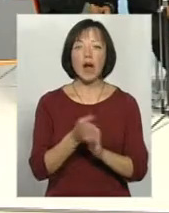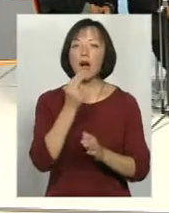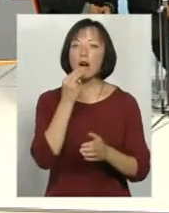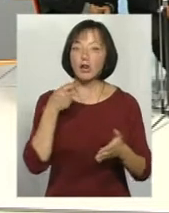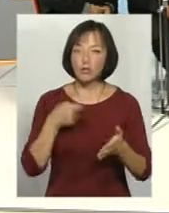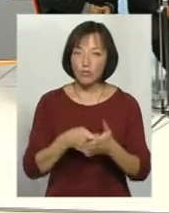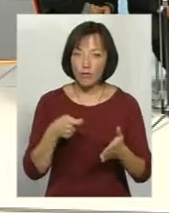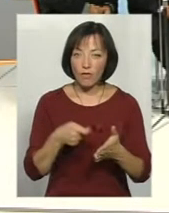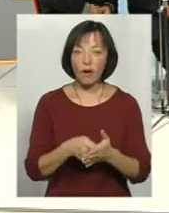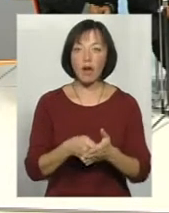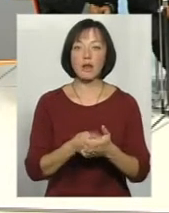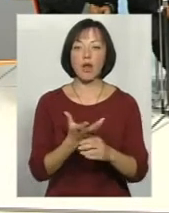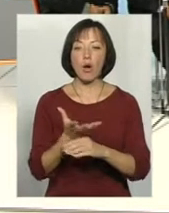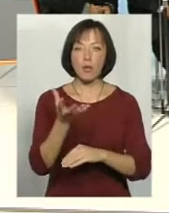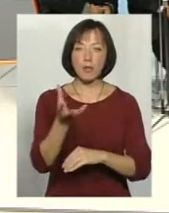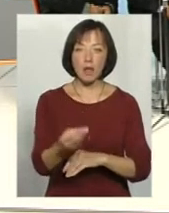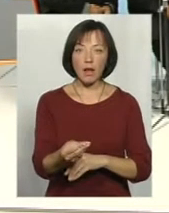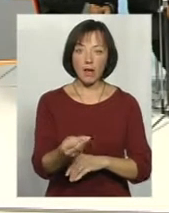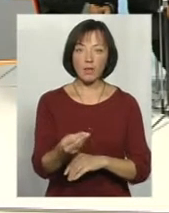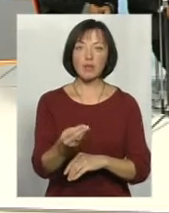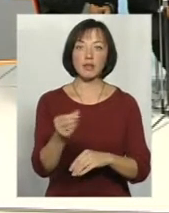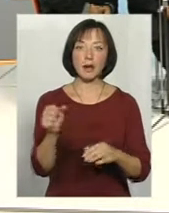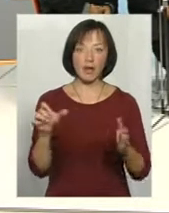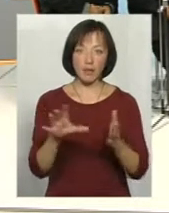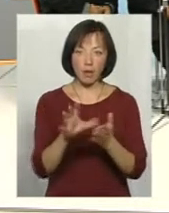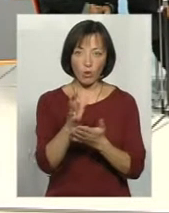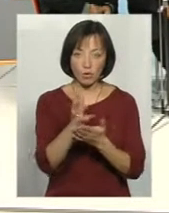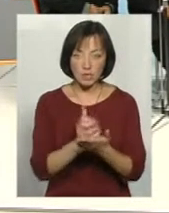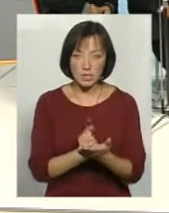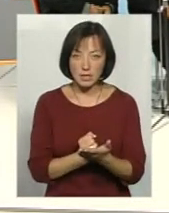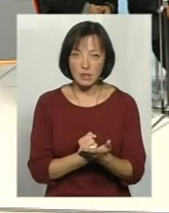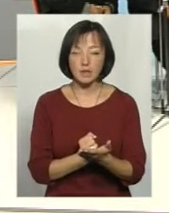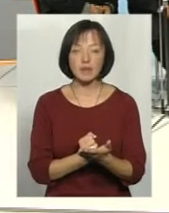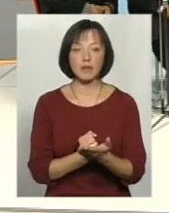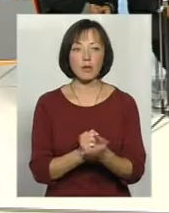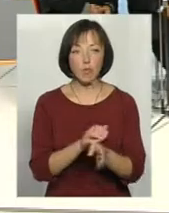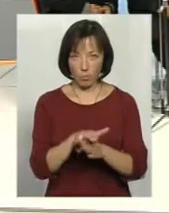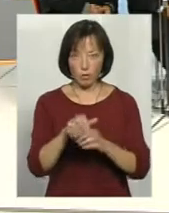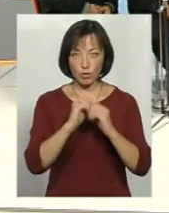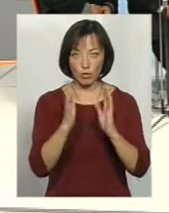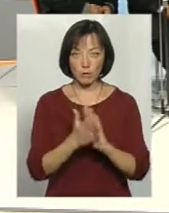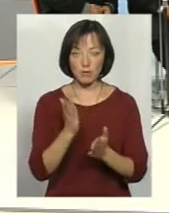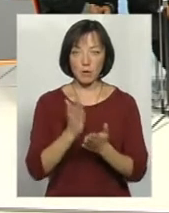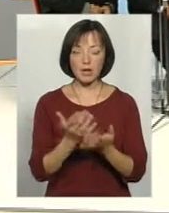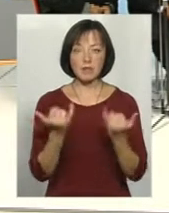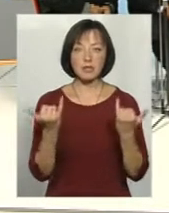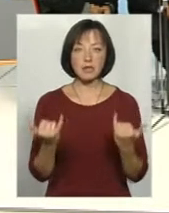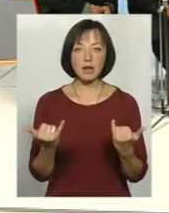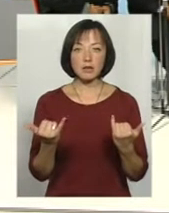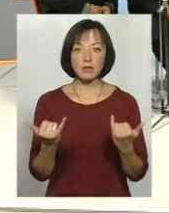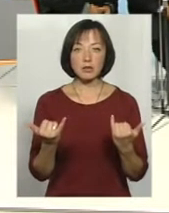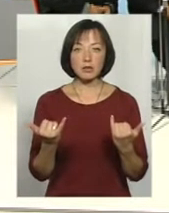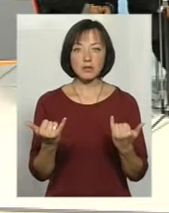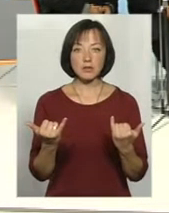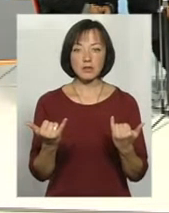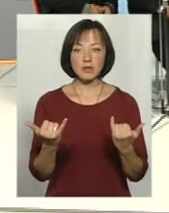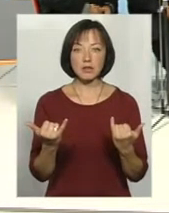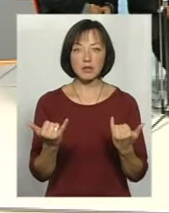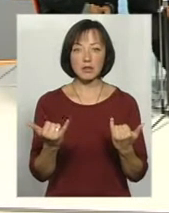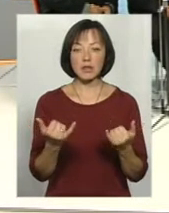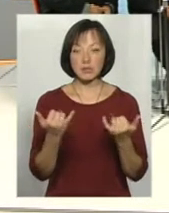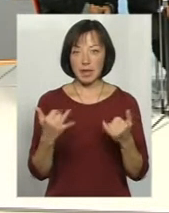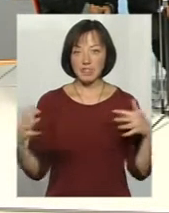харчування, оплата енергоносіїв, так я розумію? Так, так. Я хочу сказати... в повному обсязі маєте зараз, з огляду на те, що йде